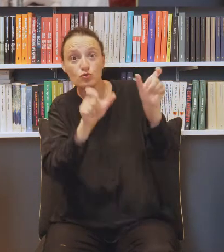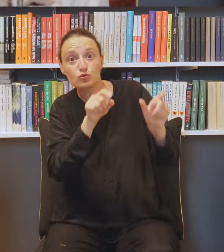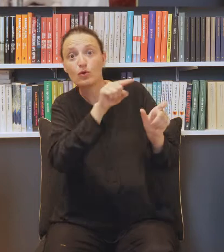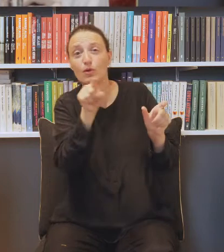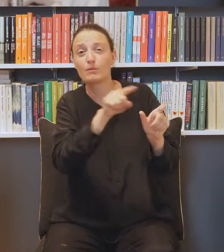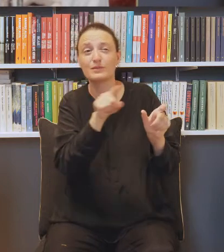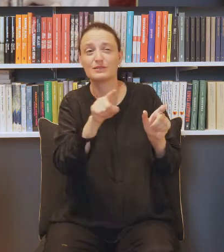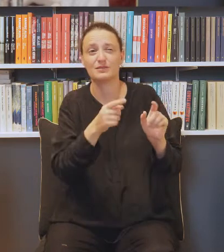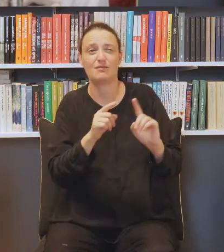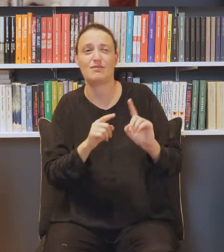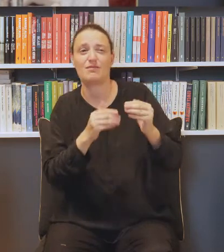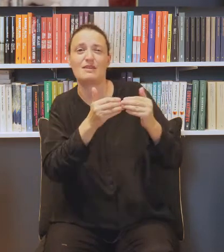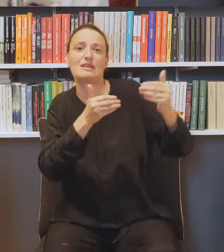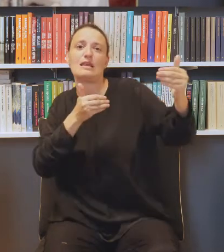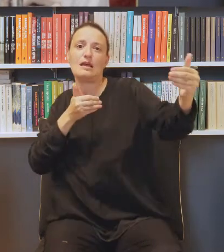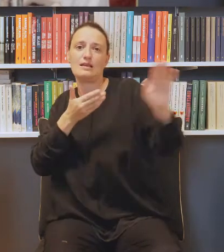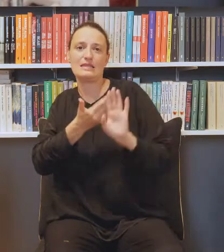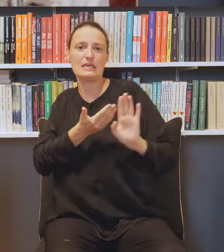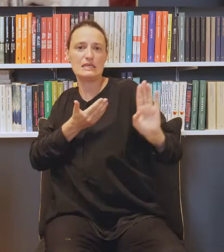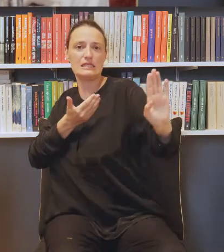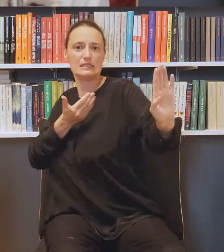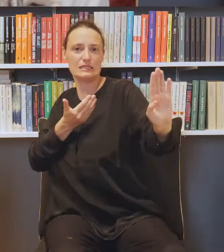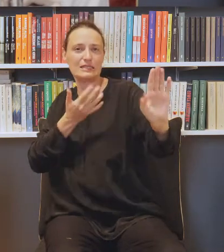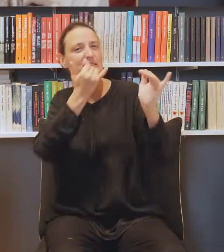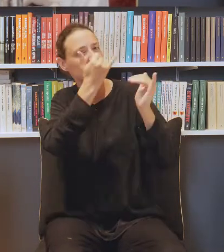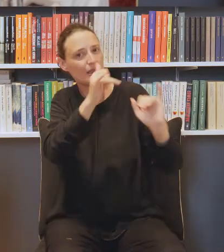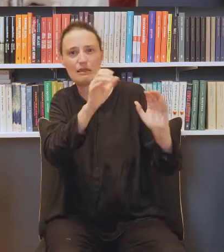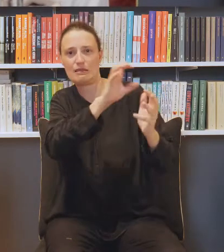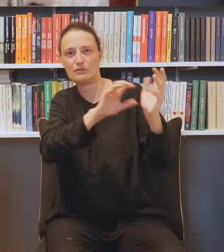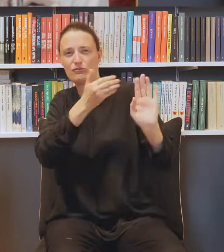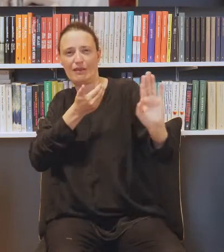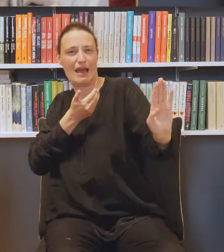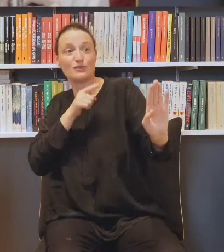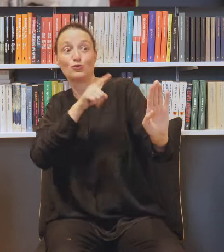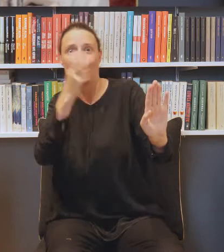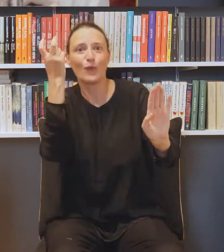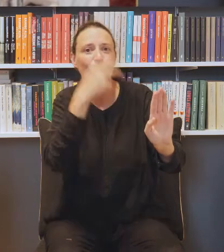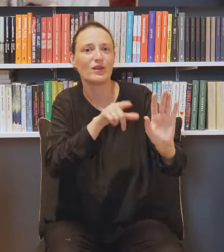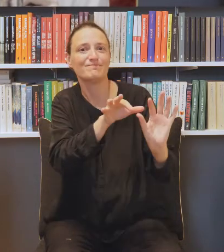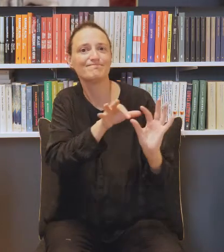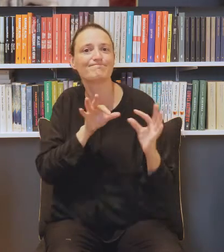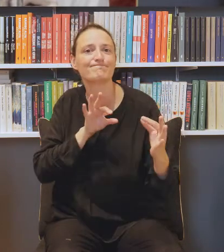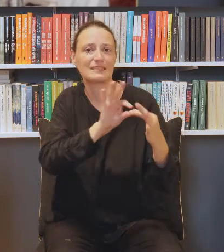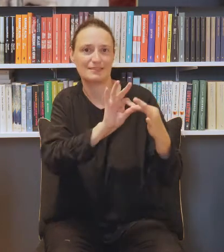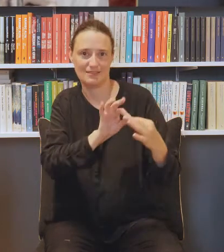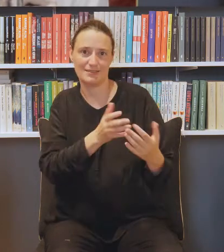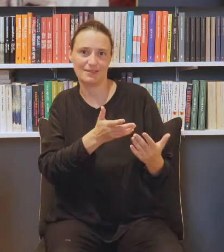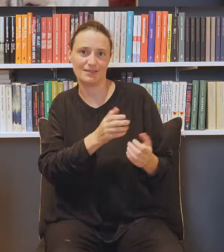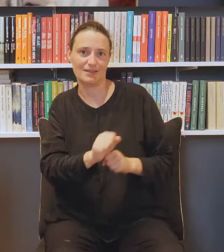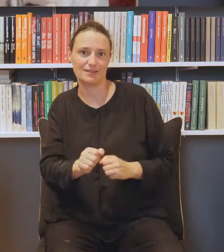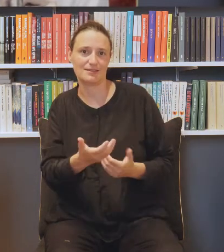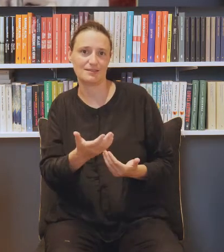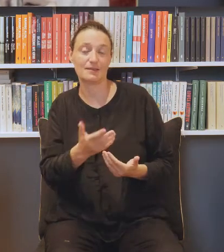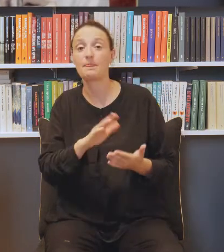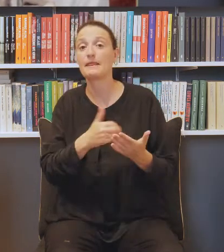którzy są od niej bardzo dalecy, no bo są właśnie z innej warstwy społecznej, z innej klasy społecznej. Można